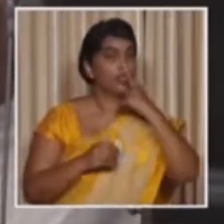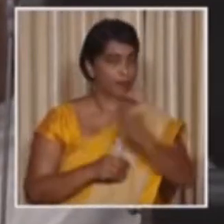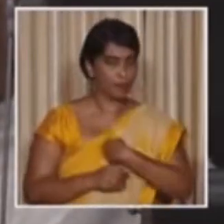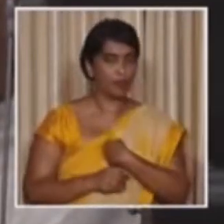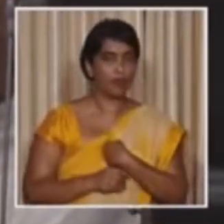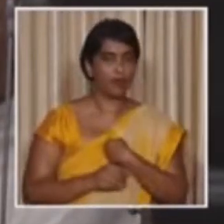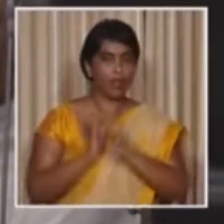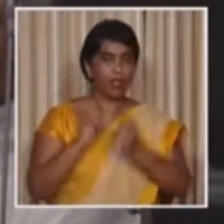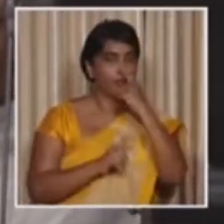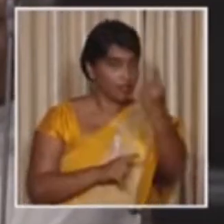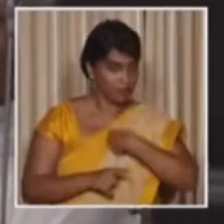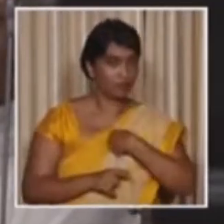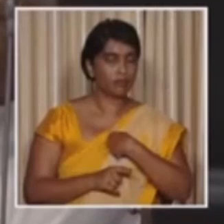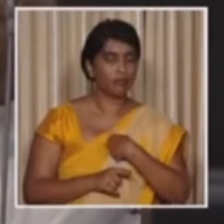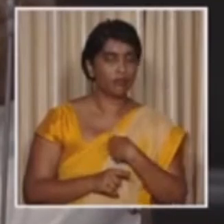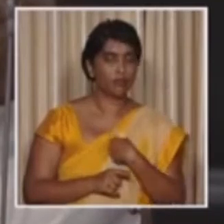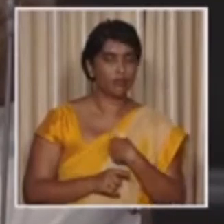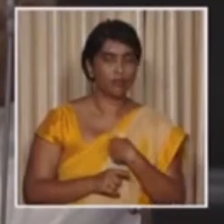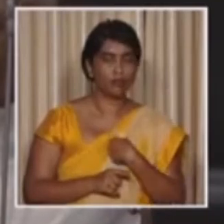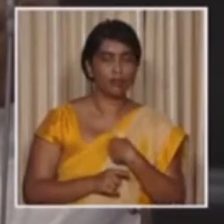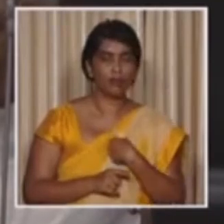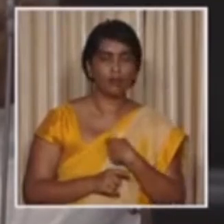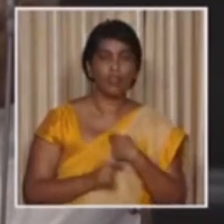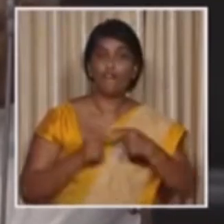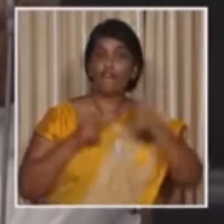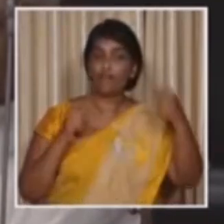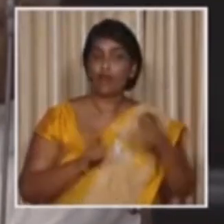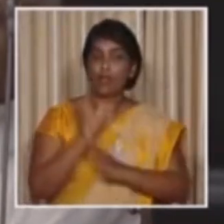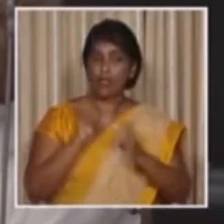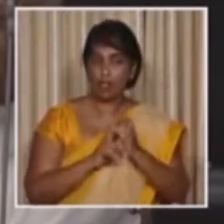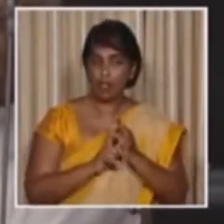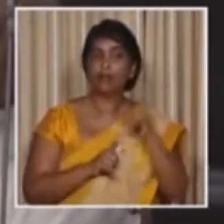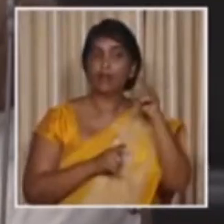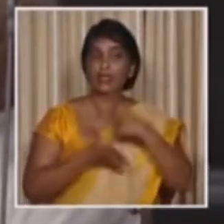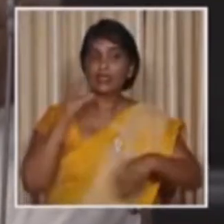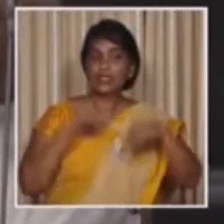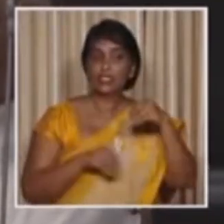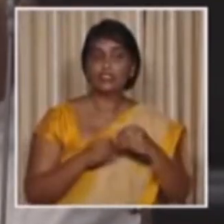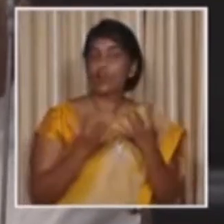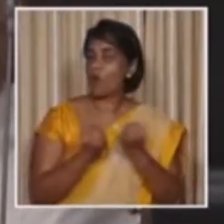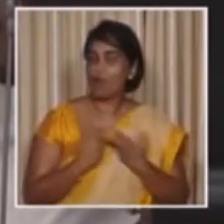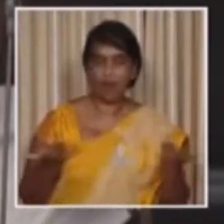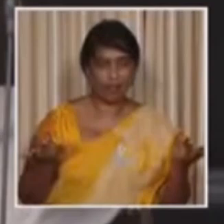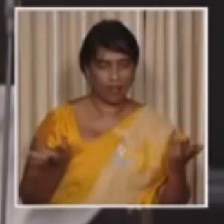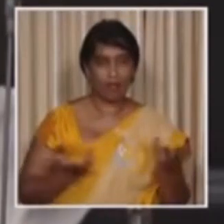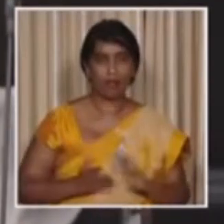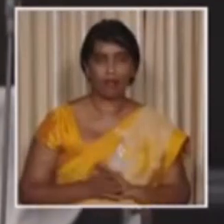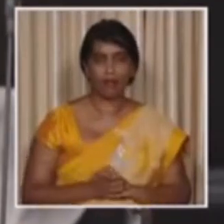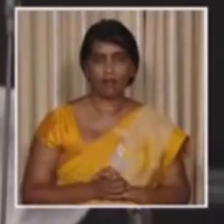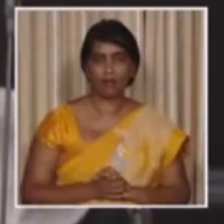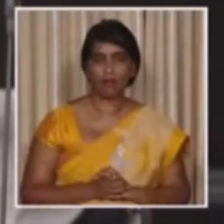මේ මන්ත්‍රීතුමන්ල කියලා තියෙනවා මං කියන්නම් විපක්ෂයේ මන්ත්‍රීවරුන්ට මේ ඡන්දේ වුමනා නෑ.